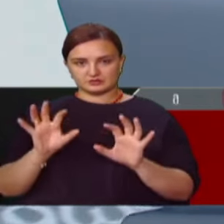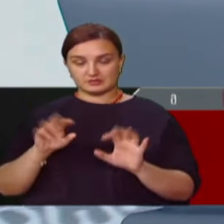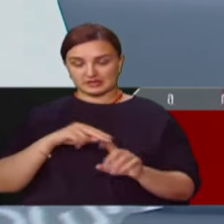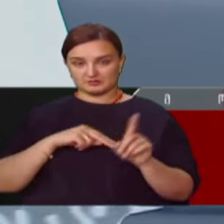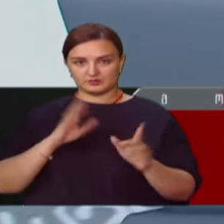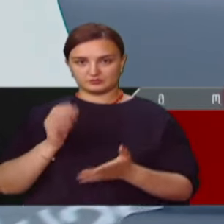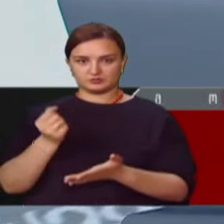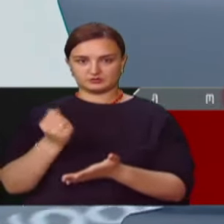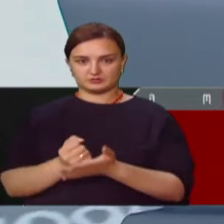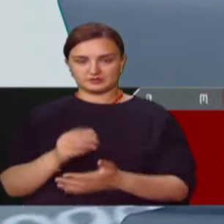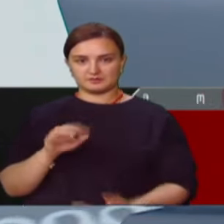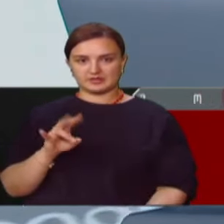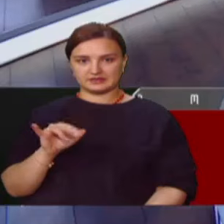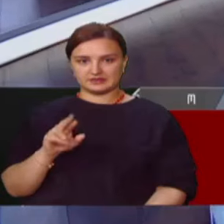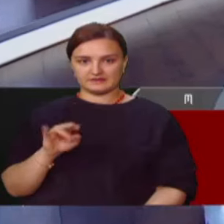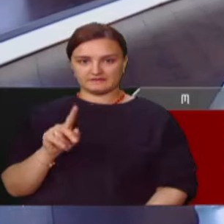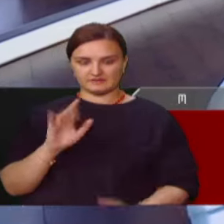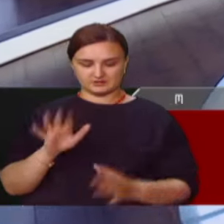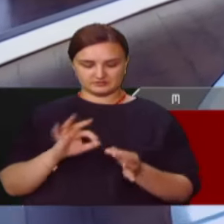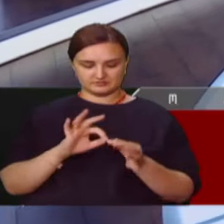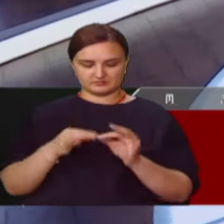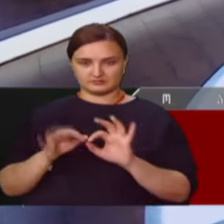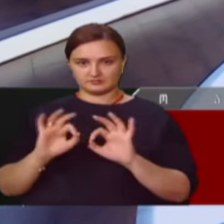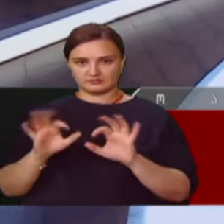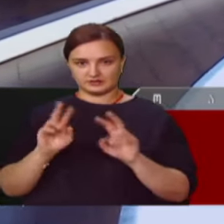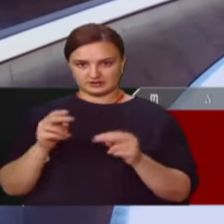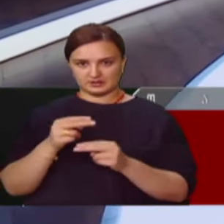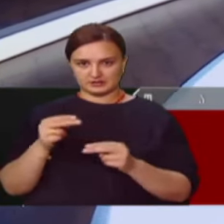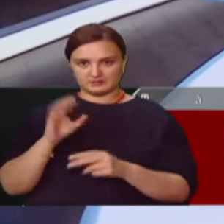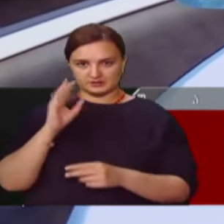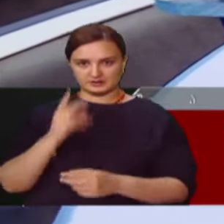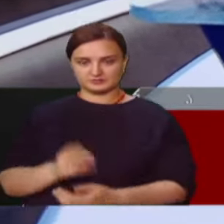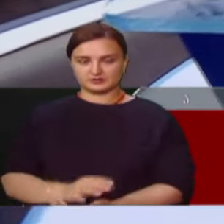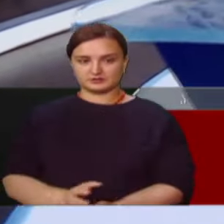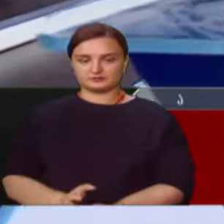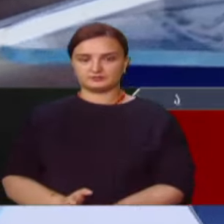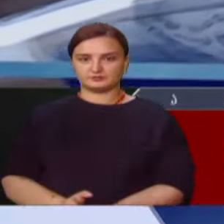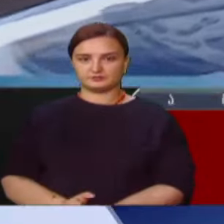ორგანო დაამტკიცებს. მანანა დევაძე განაცხობს თემას ახლა ღია თერში, მანანა კისპენტი.